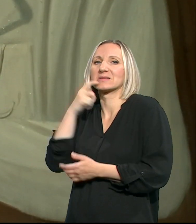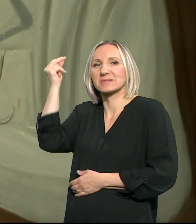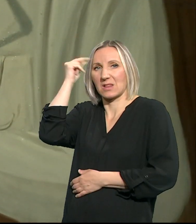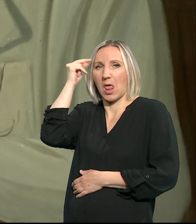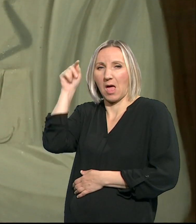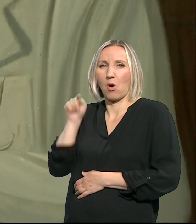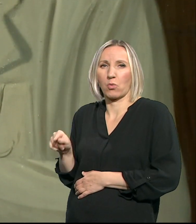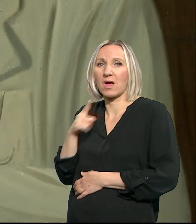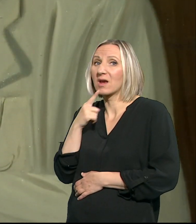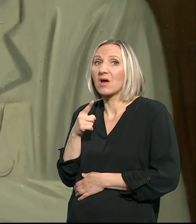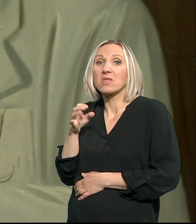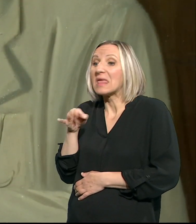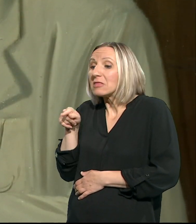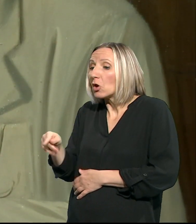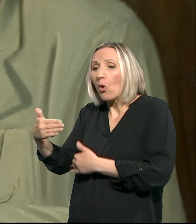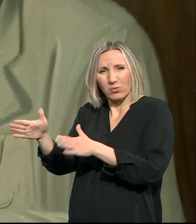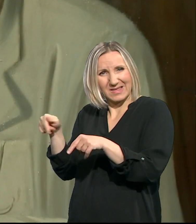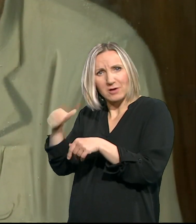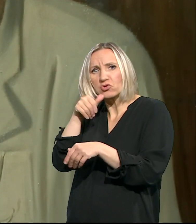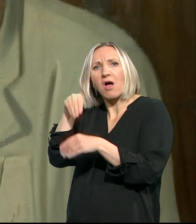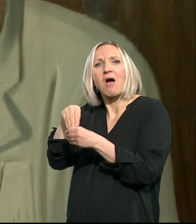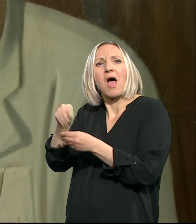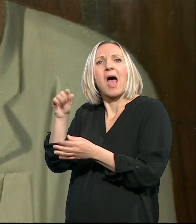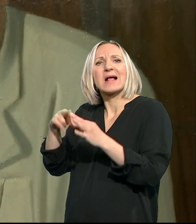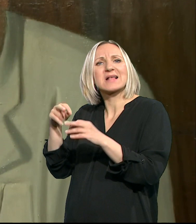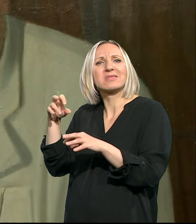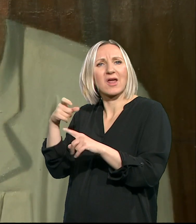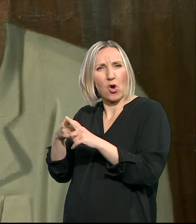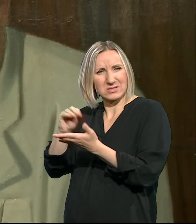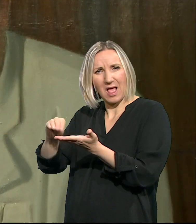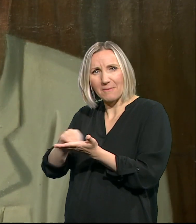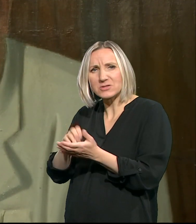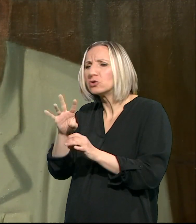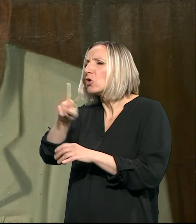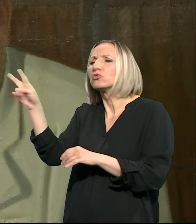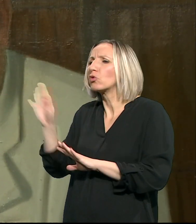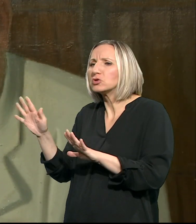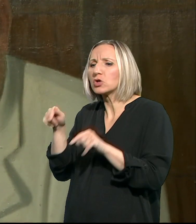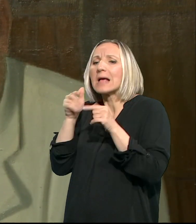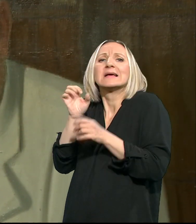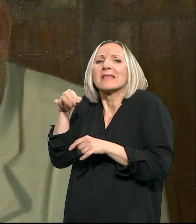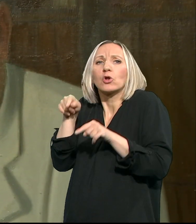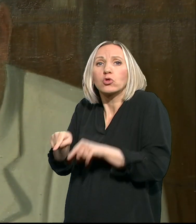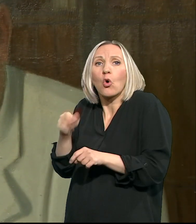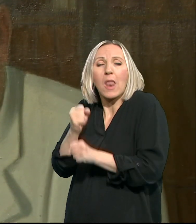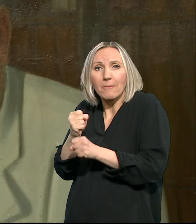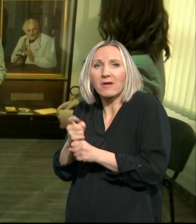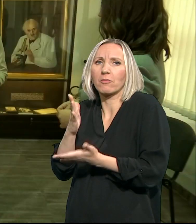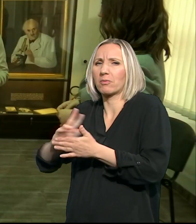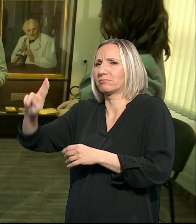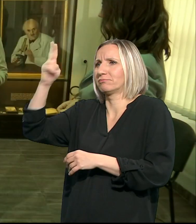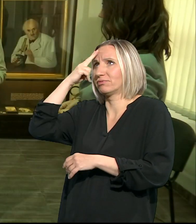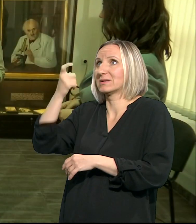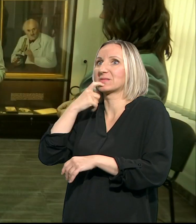Rekao je da je samo to napisao dr. Aleksandar Kostić, da ništa više nije uradio, bio bi velikan srpske medicine.